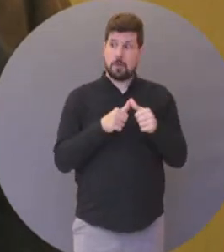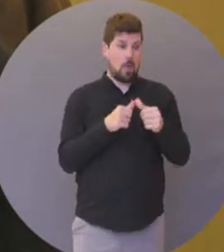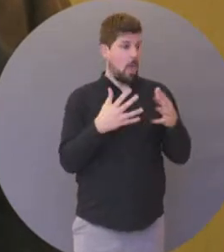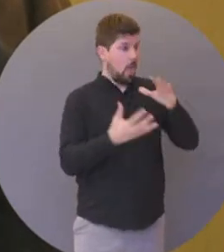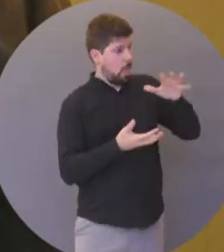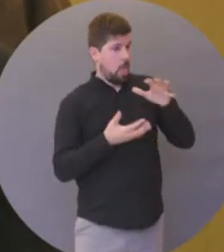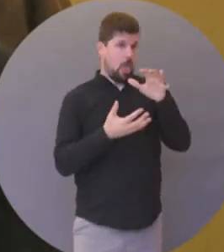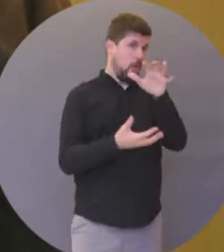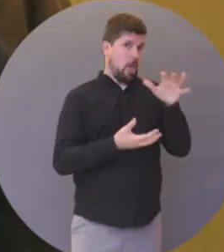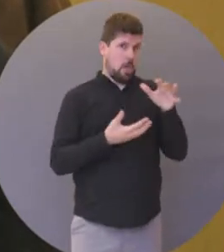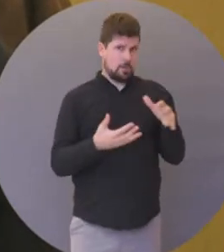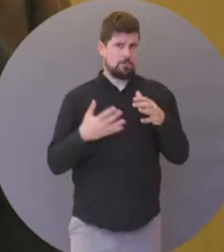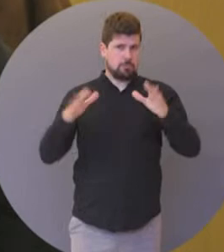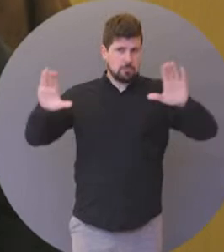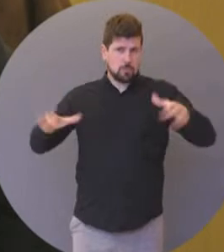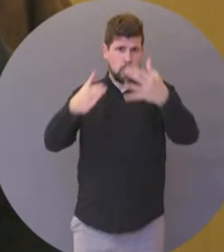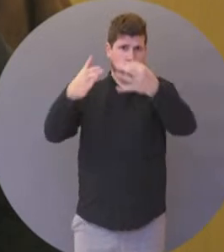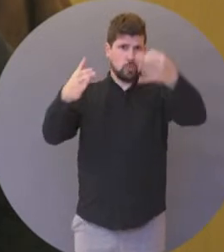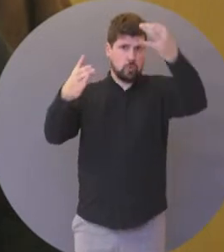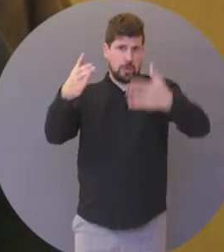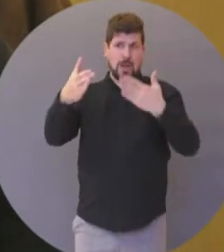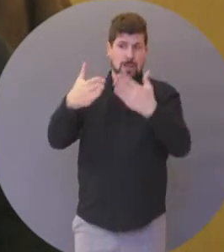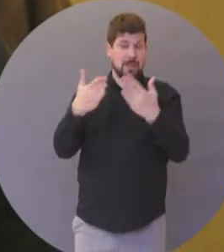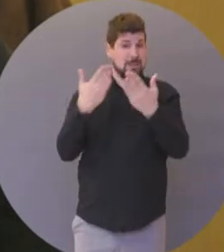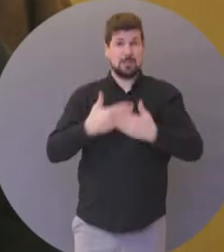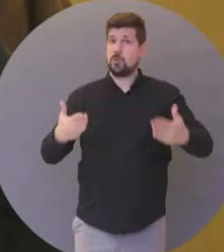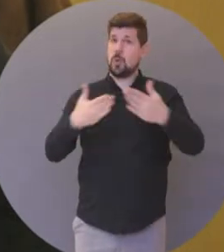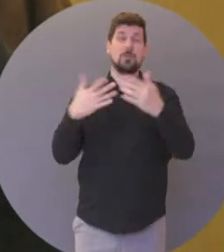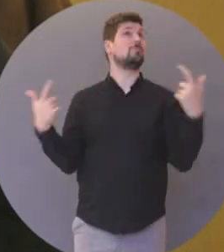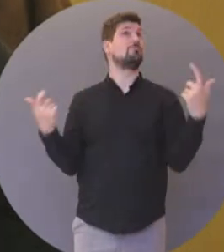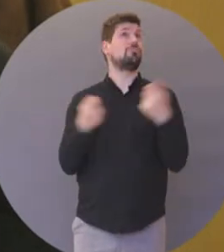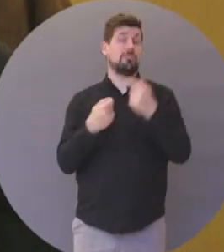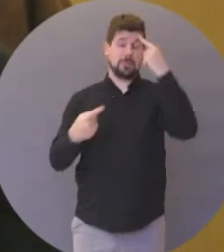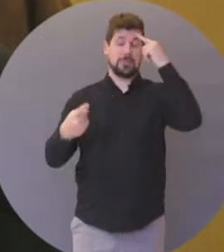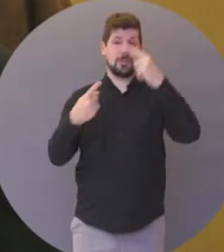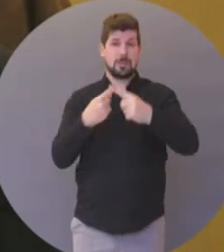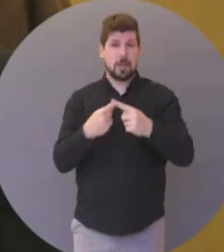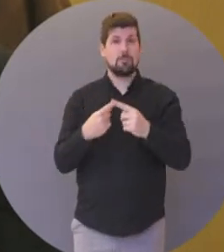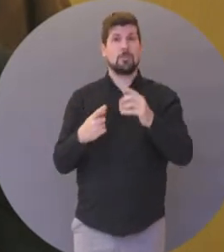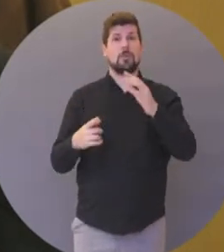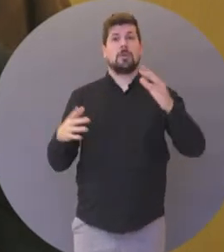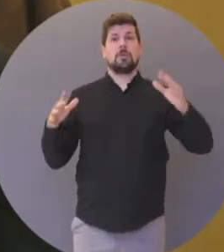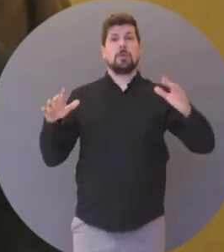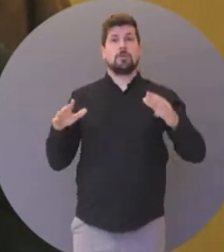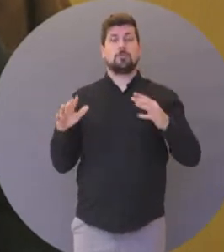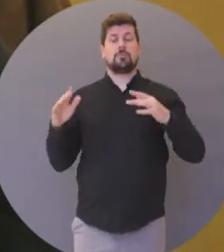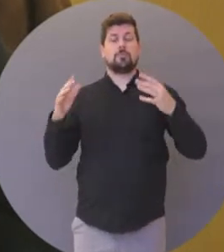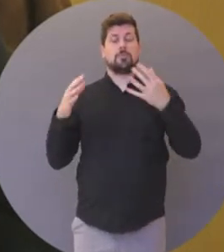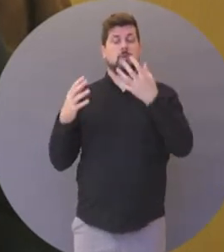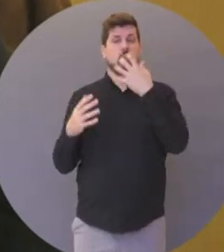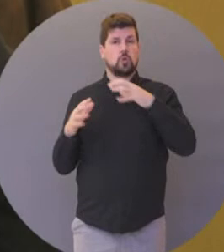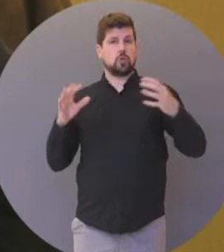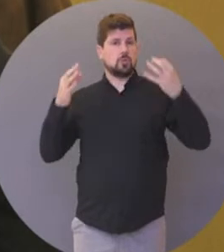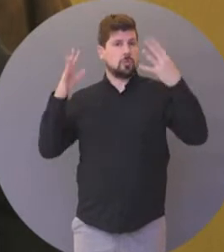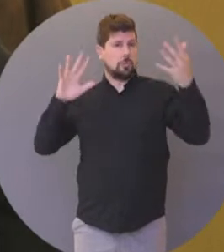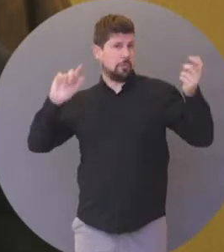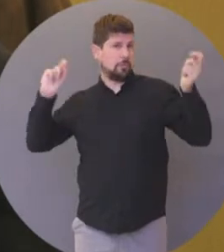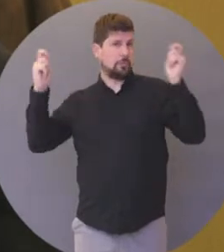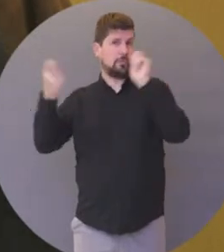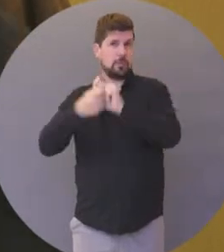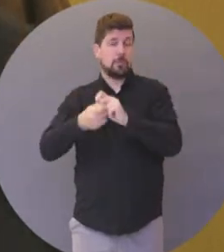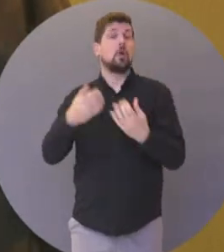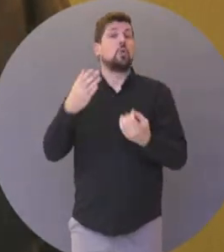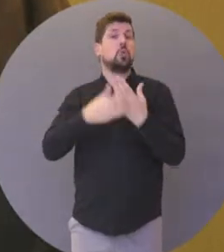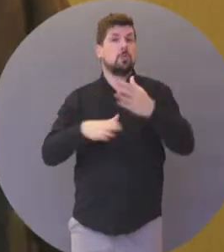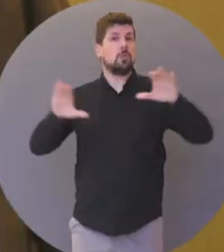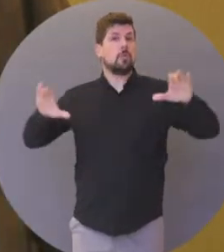adéquate sur le plan de la lutte contre le réchauffement global les nouveaux opère verront le jour au mieux en 2037 alors